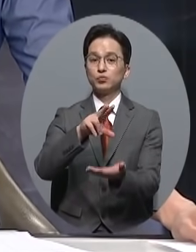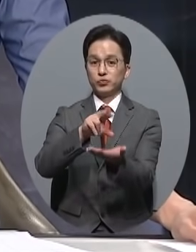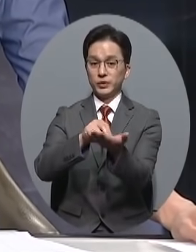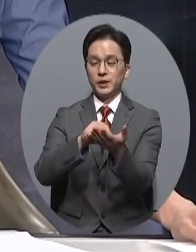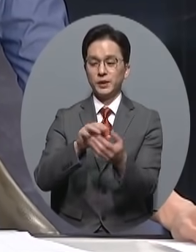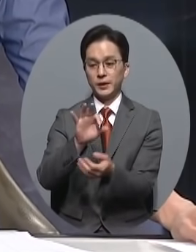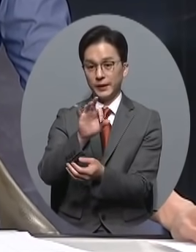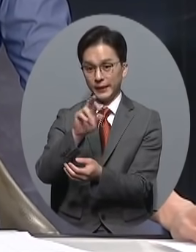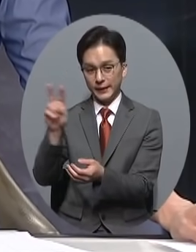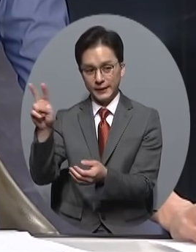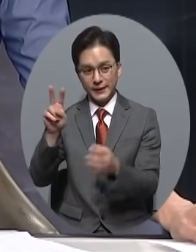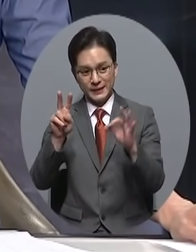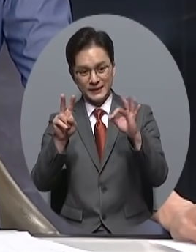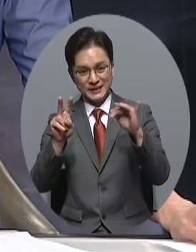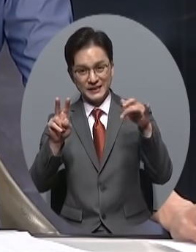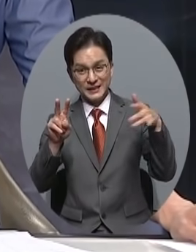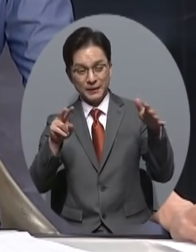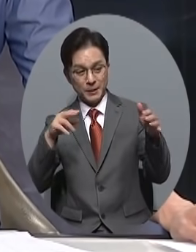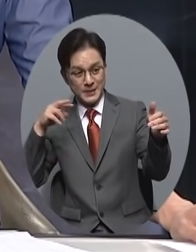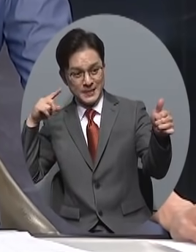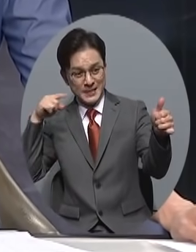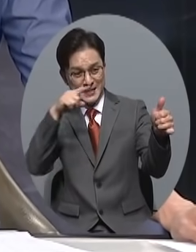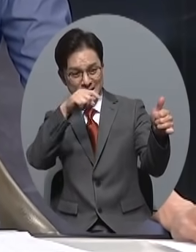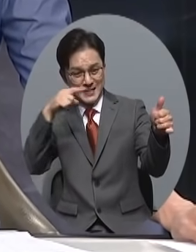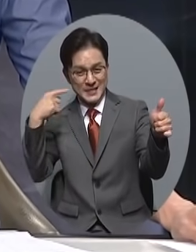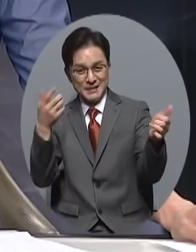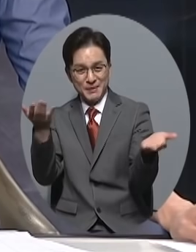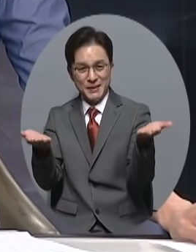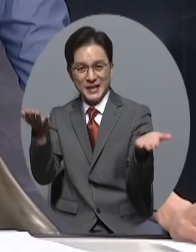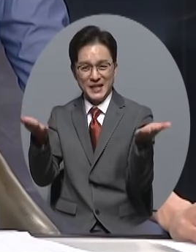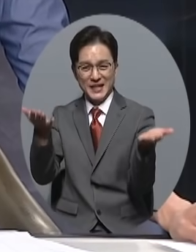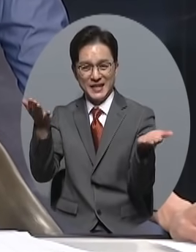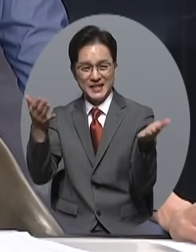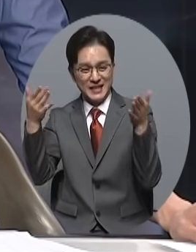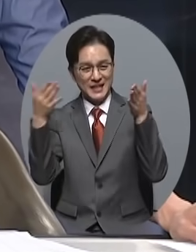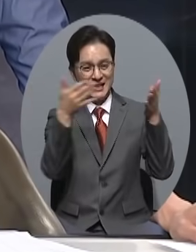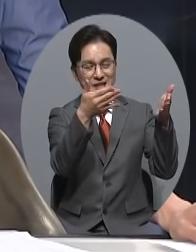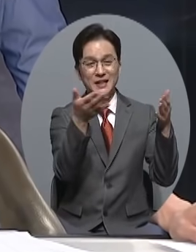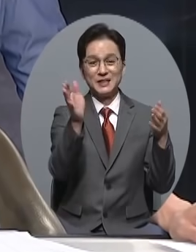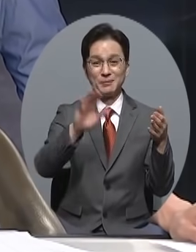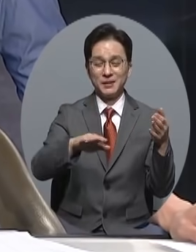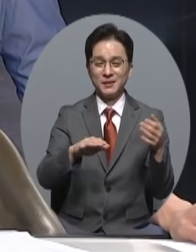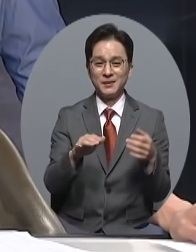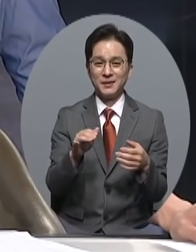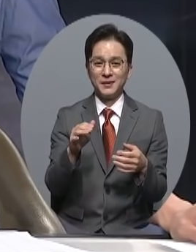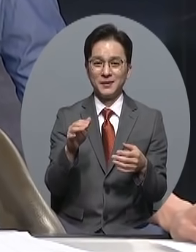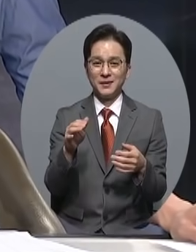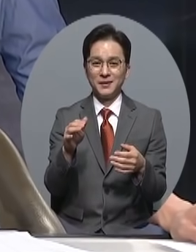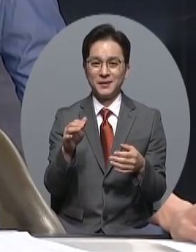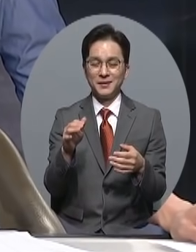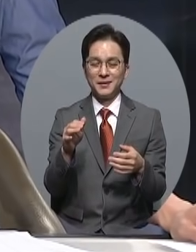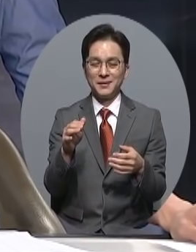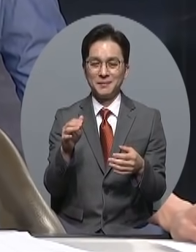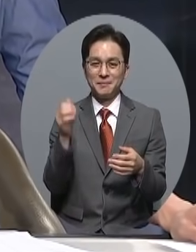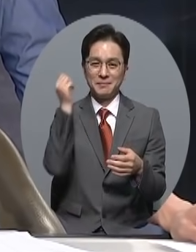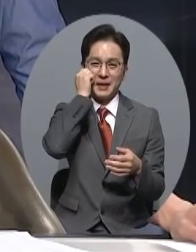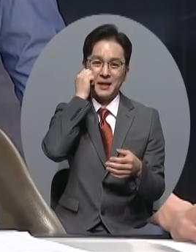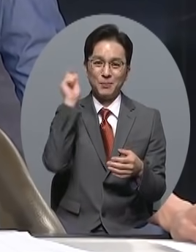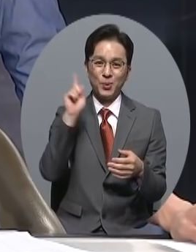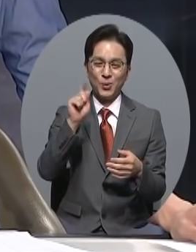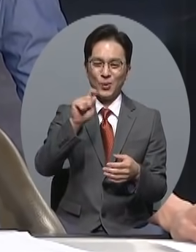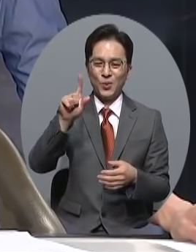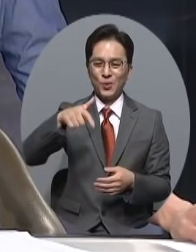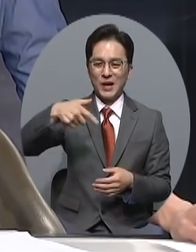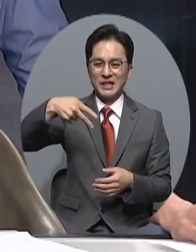맹공을 퍼붓고는 있지만 곽상도 의원 아들의 퇴직금 관련 논란이 계속되면서 공수가 좀 바뀐 건 아니냐, 동력이 떨어진 건